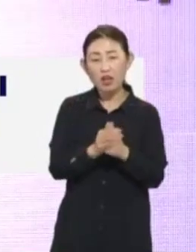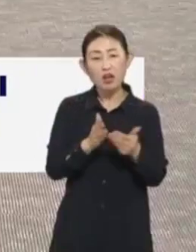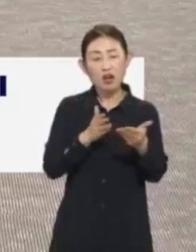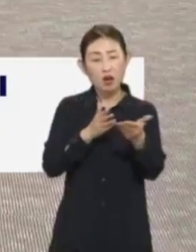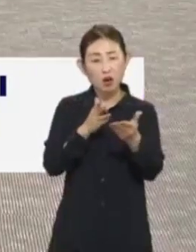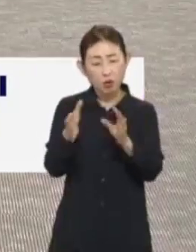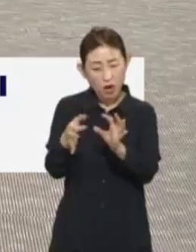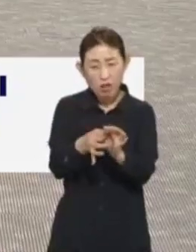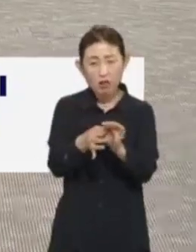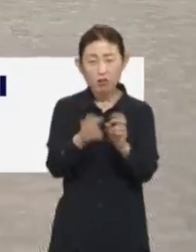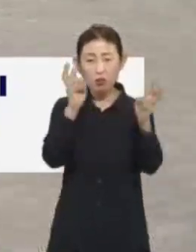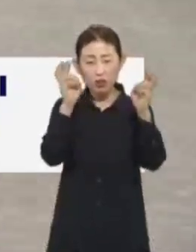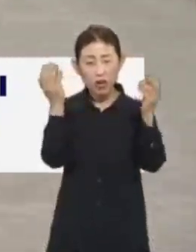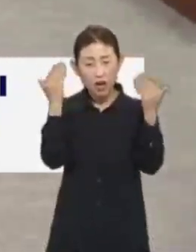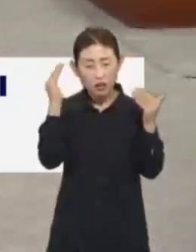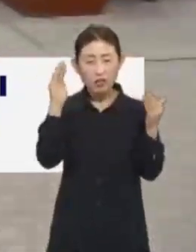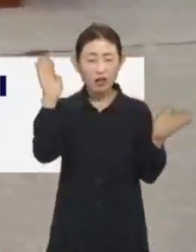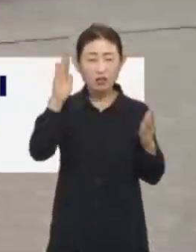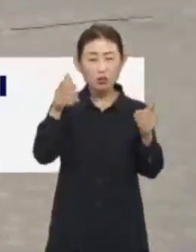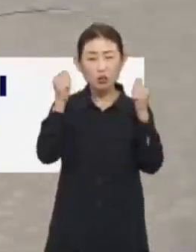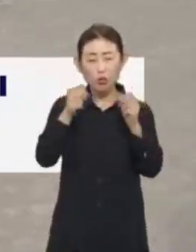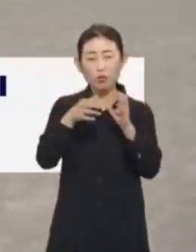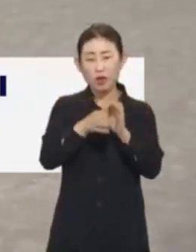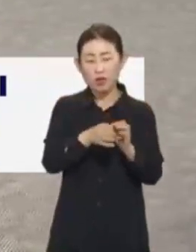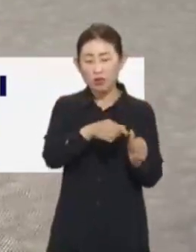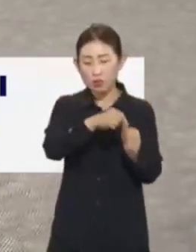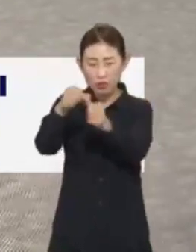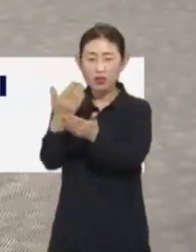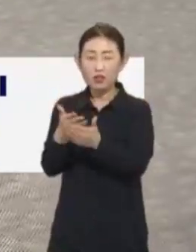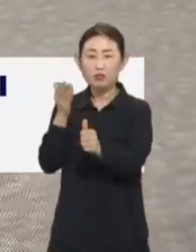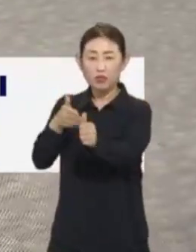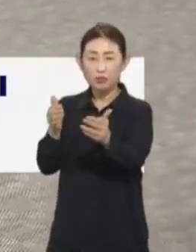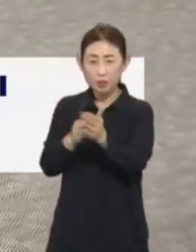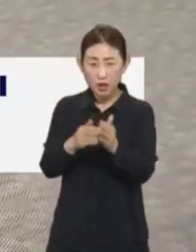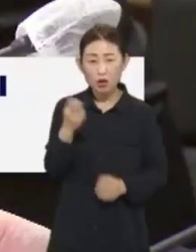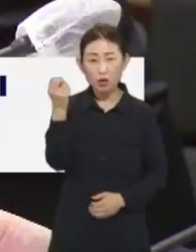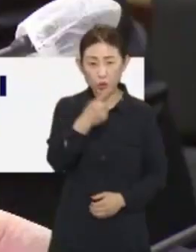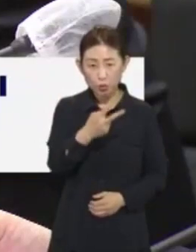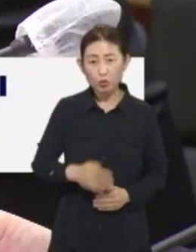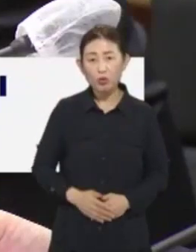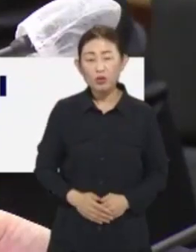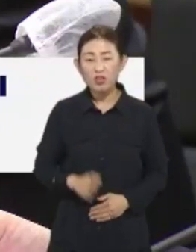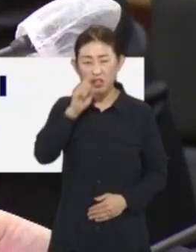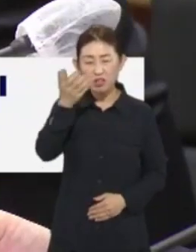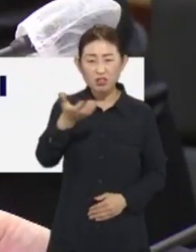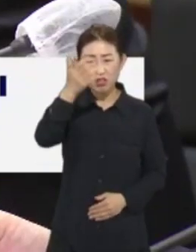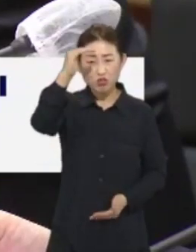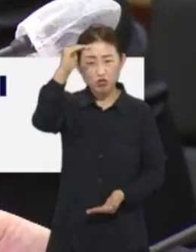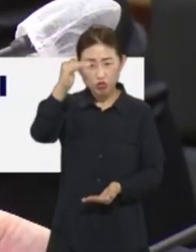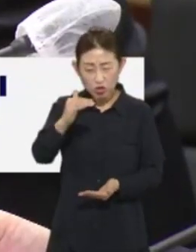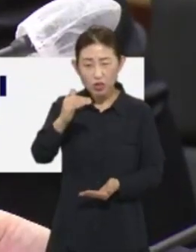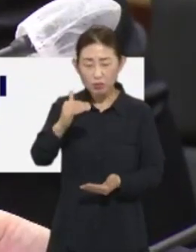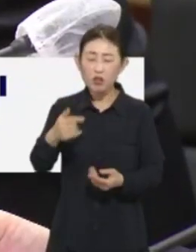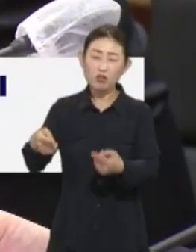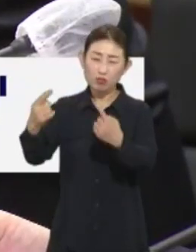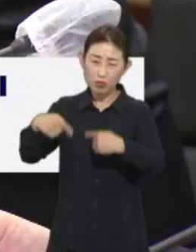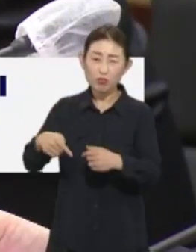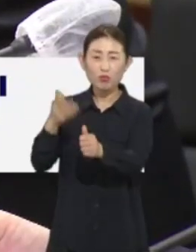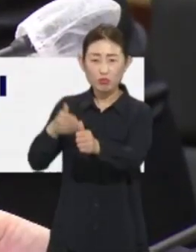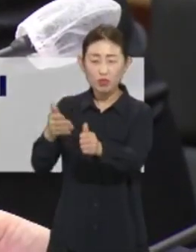운영 등 기업 연계 취업 프로그램 협력을 부탁했습니다. 이와 함께 충남의 탄소 중립 정책에 동참을